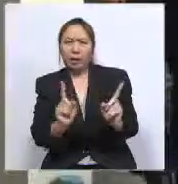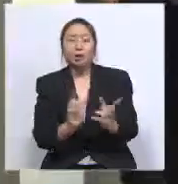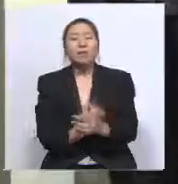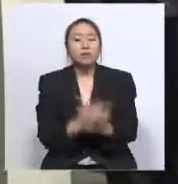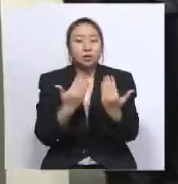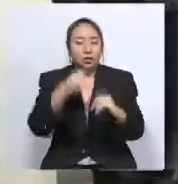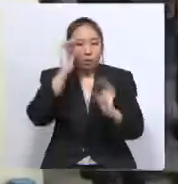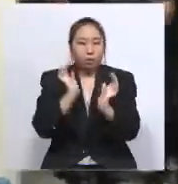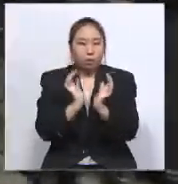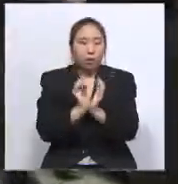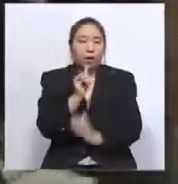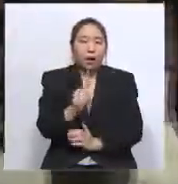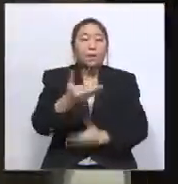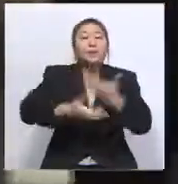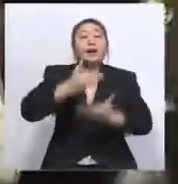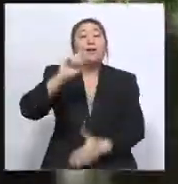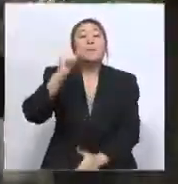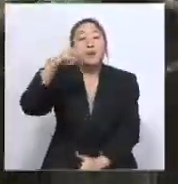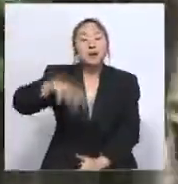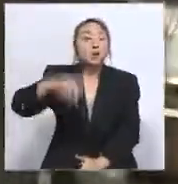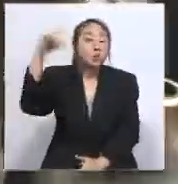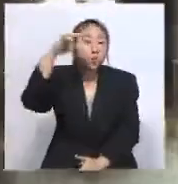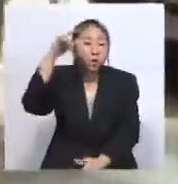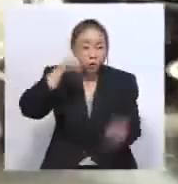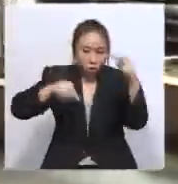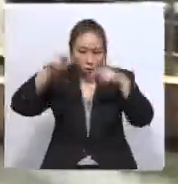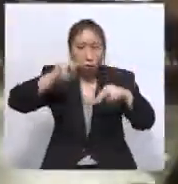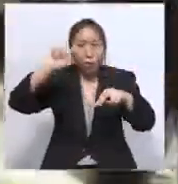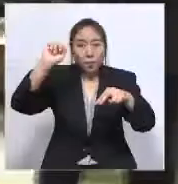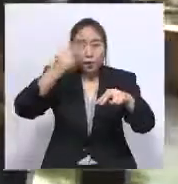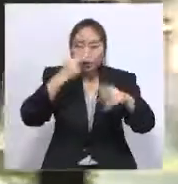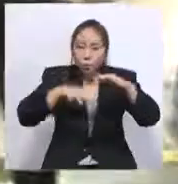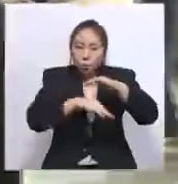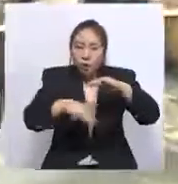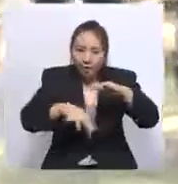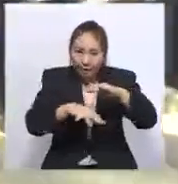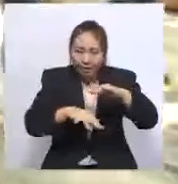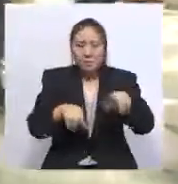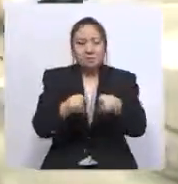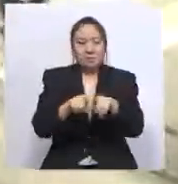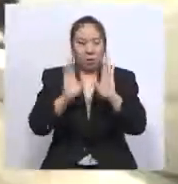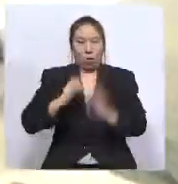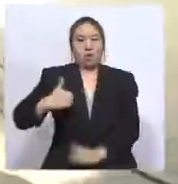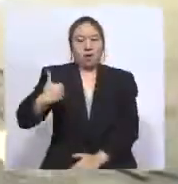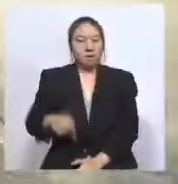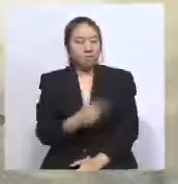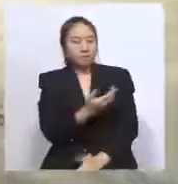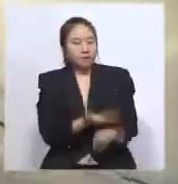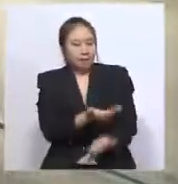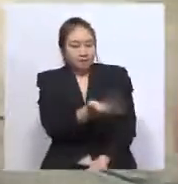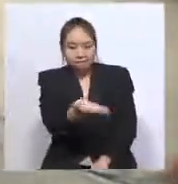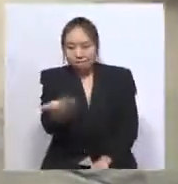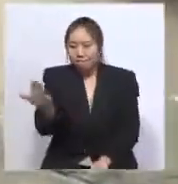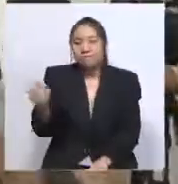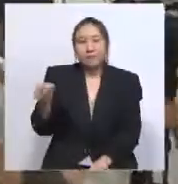ทางตำรวจเองก็เข้าไปตรวจค้นตลาดใหม่ดอนเมืองอีกครั้งนะครับเพื่อที่จะไปหาหลักฐานการเรียกเก็บค่าคุ้มครองนะครับขณะที่ทางผู้บัญช